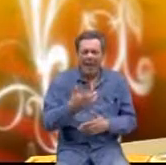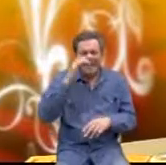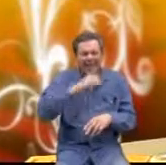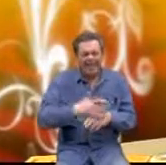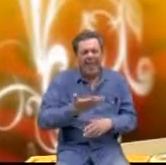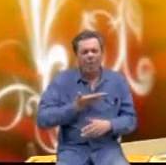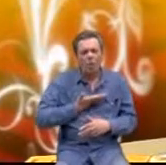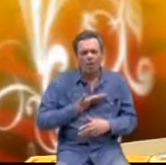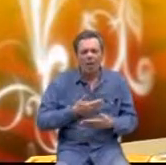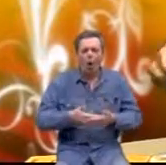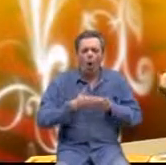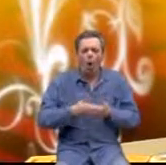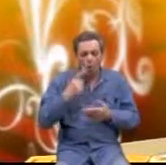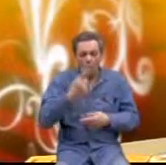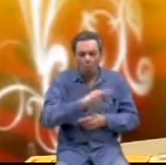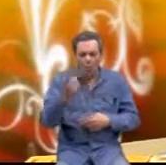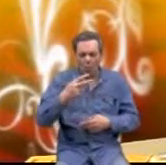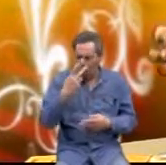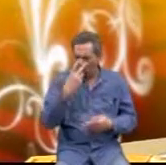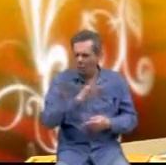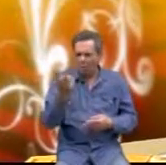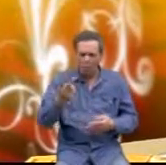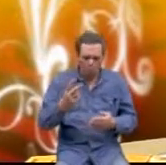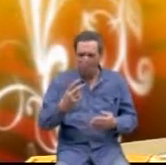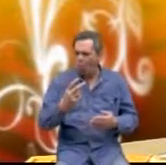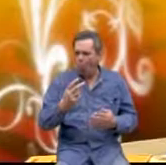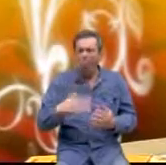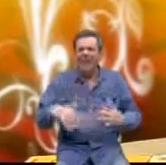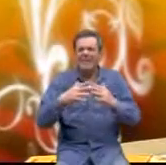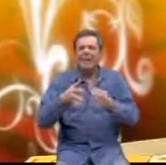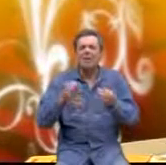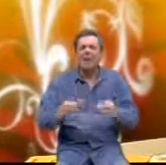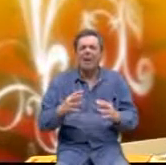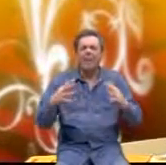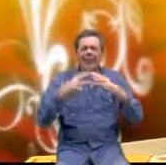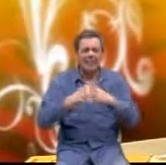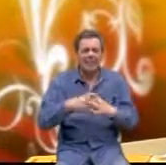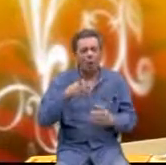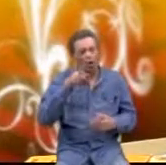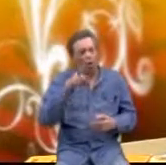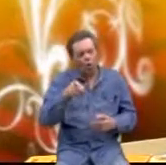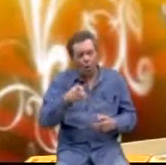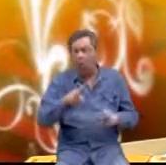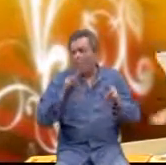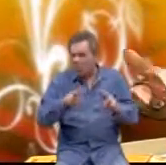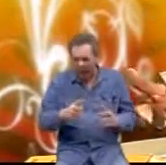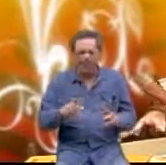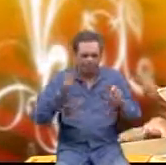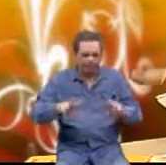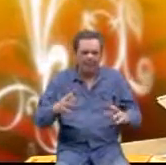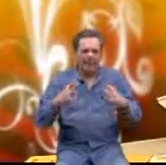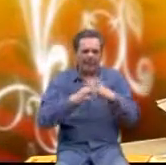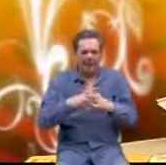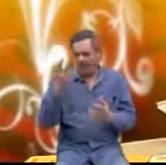je dobiti osnovni uvid u predodžbu razini socijalne integracije, jer to druženje je u stvari socijalna integracija. Kažemo za